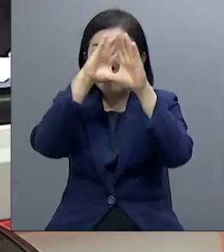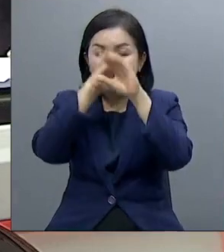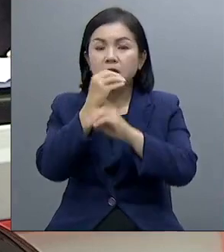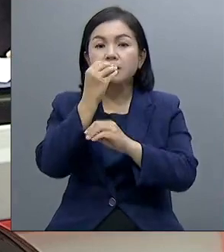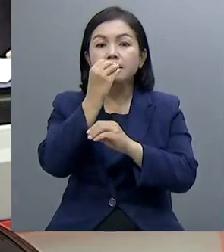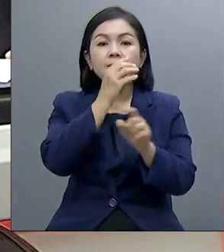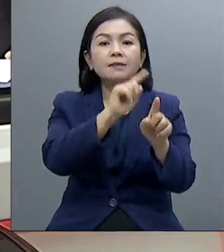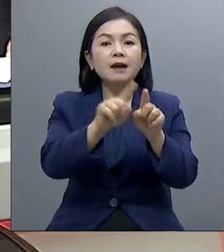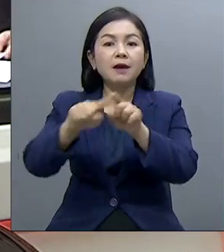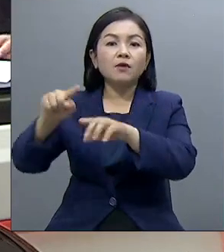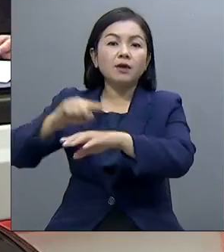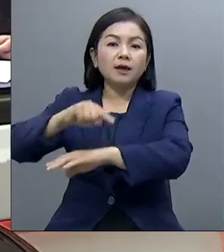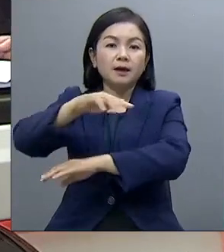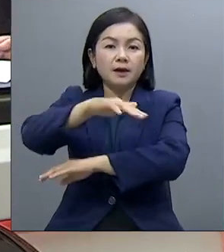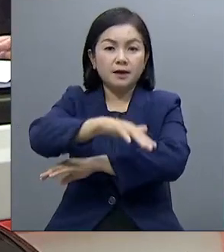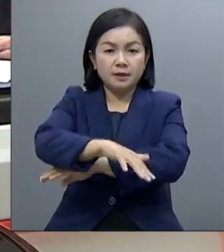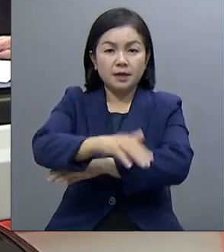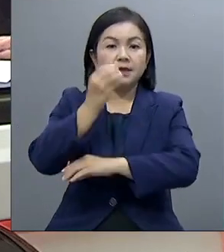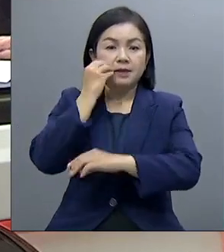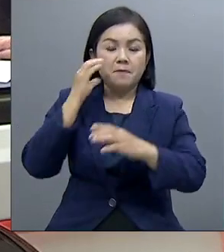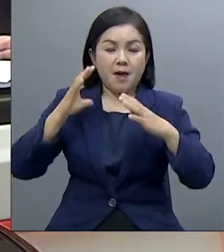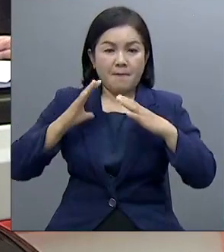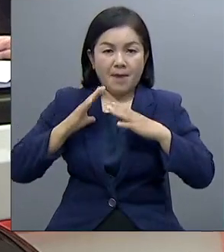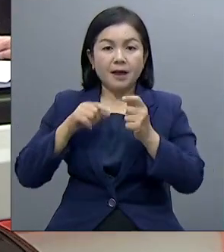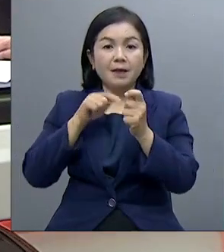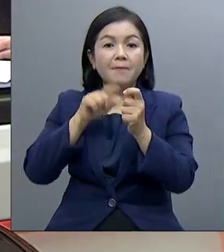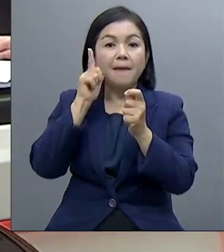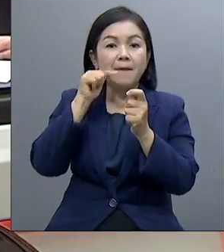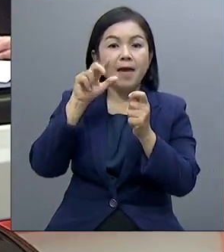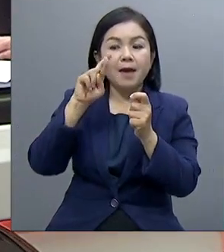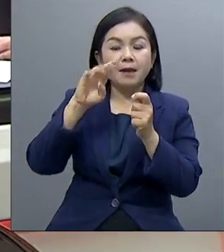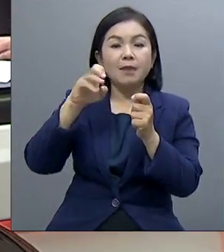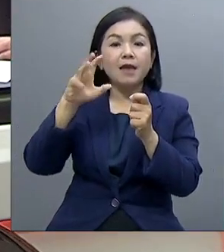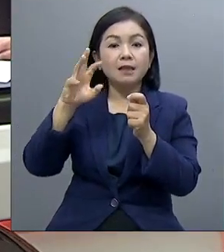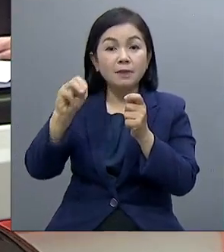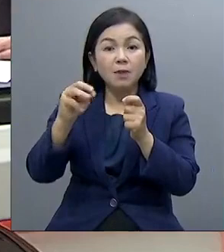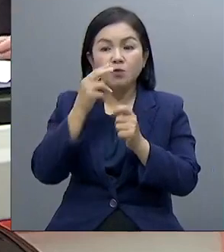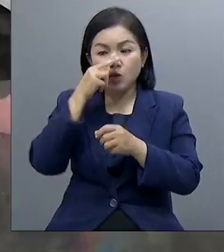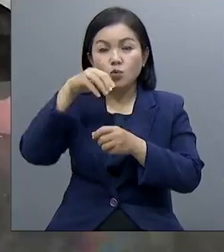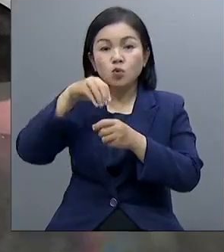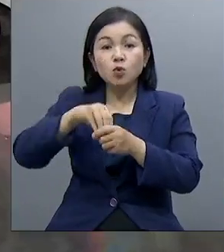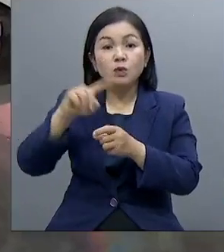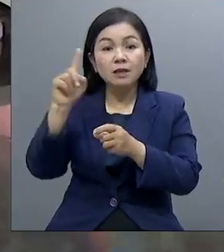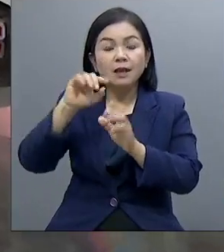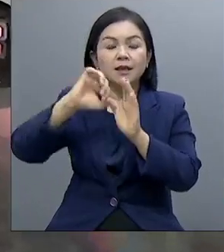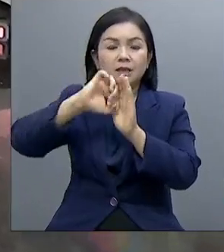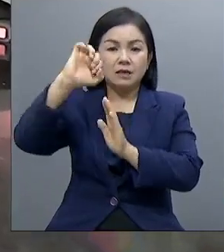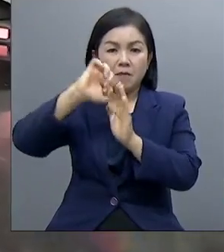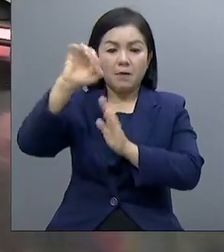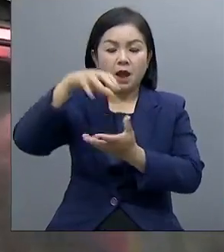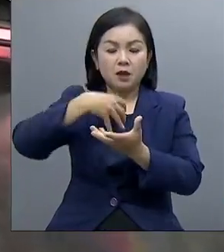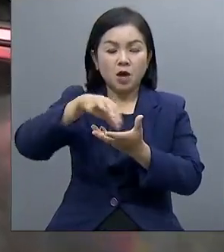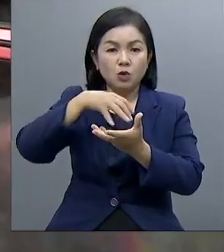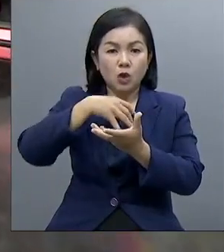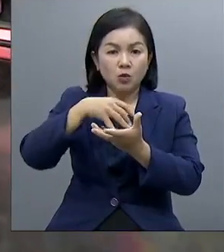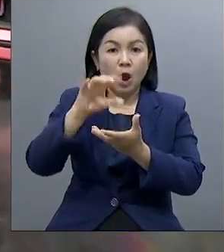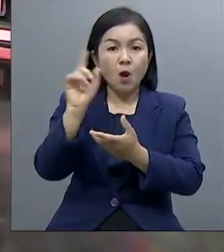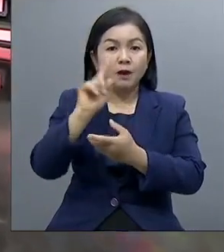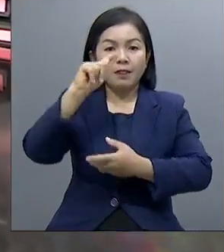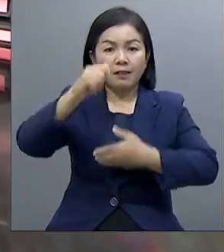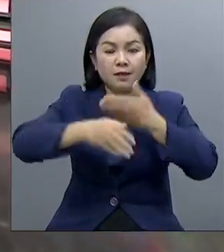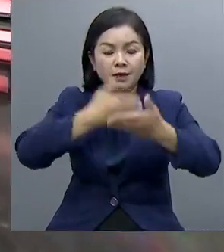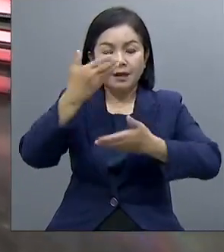ารที่สำคัญที่บ้านพักในอำเภอแม่ริมติดตามกับคุณอัชราภัวศรีนะคะยังอยู่ที่จังหวัดเชียงใหม่รายงานเข้ามาจากตลาดวโรรส